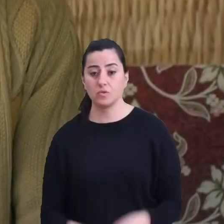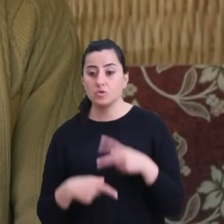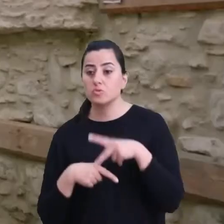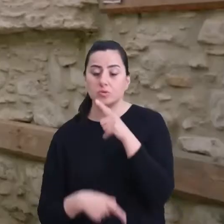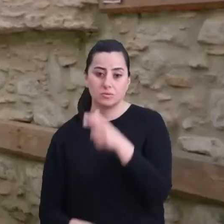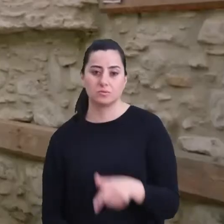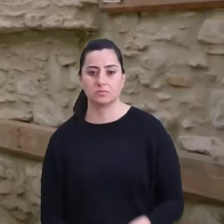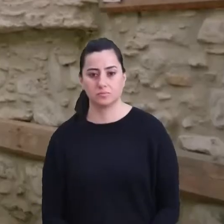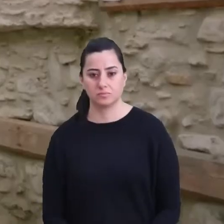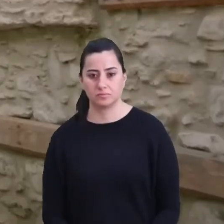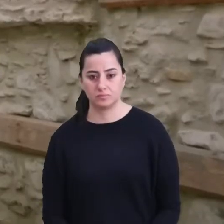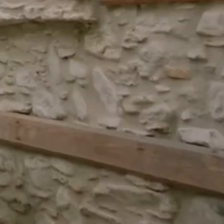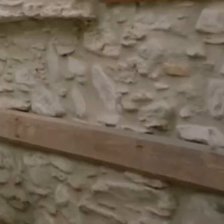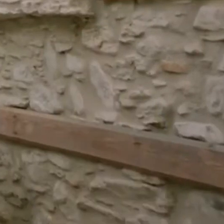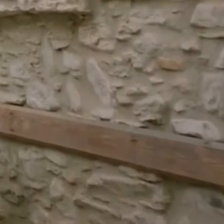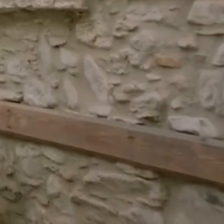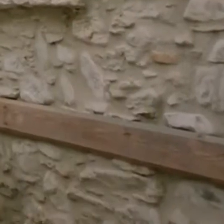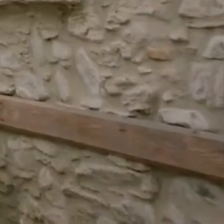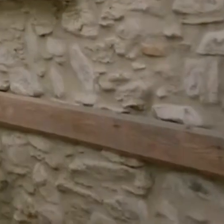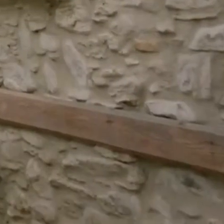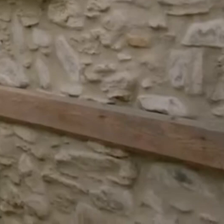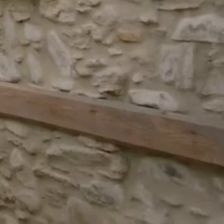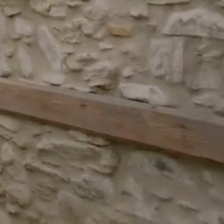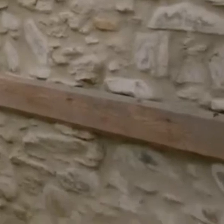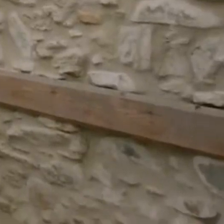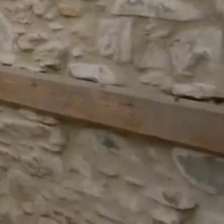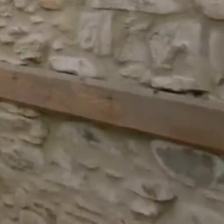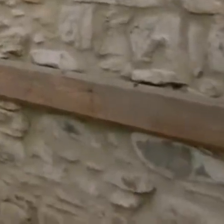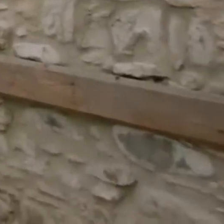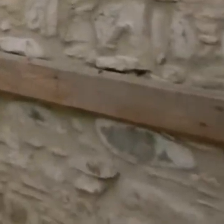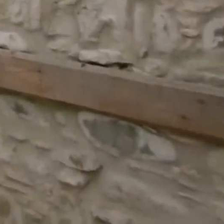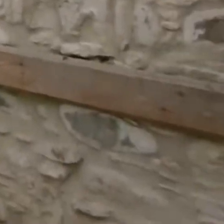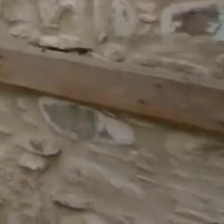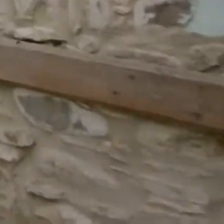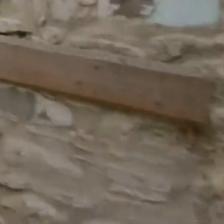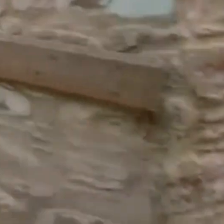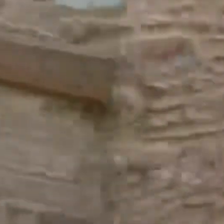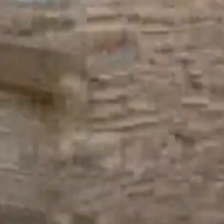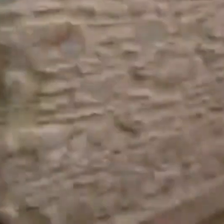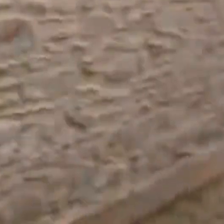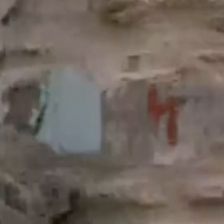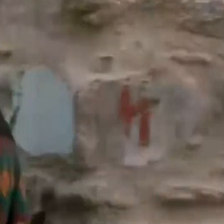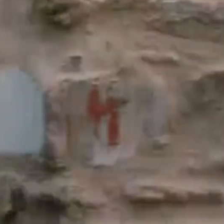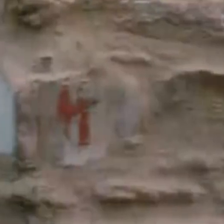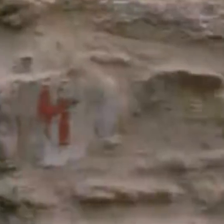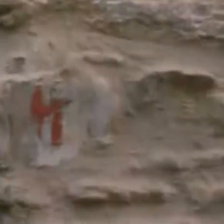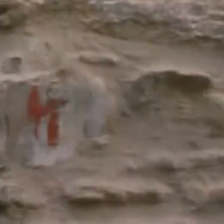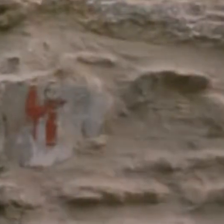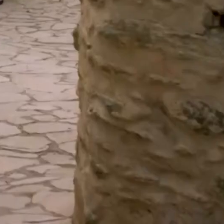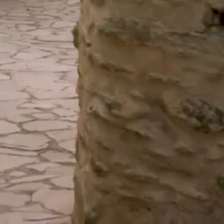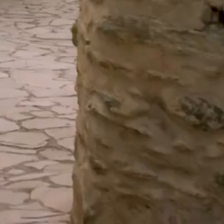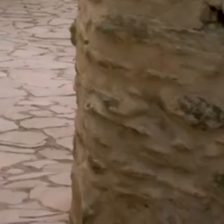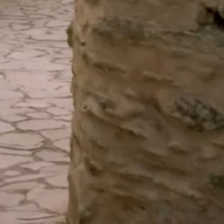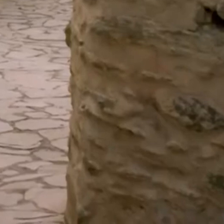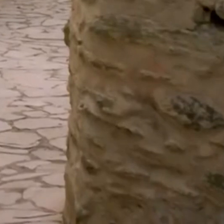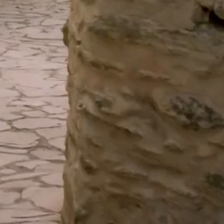Zümrüt. Süleyman üzerinde kilim desenli bir mont sokağa dönüp duvarın dibinden yürüyor. Köşeyi dönerken kala kaldı. Yolun aşağısından